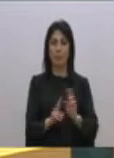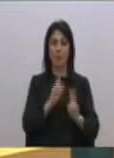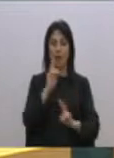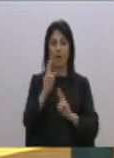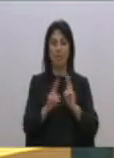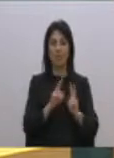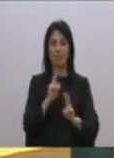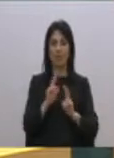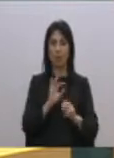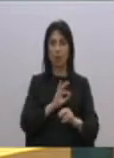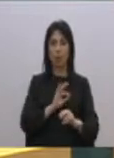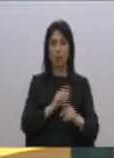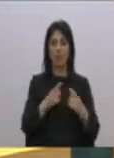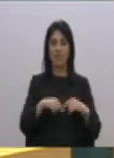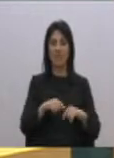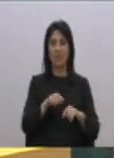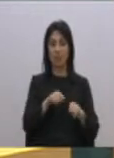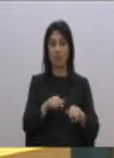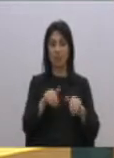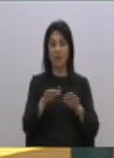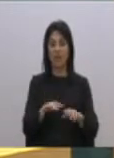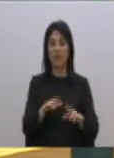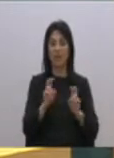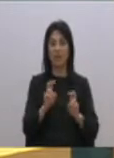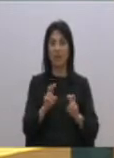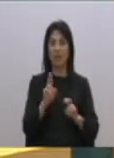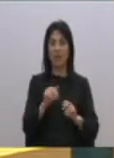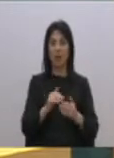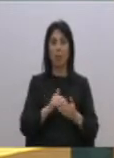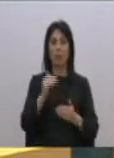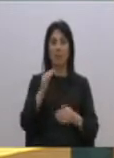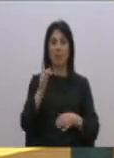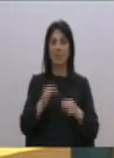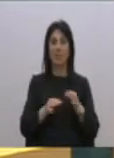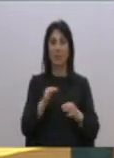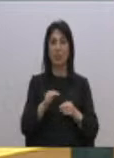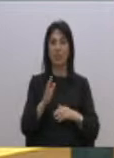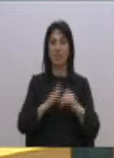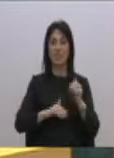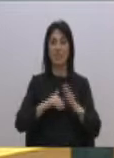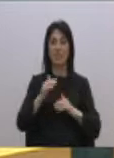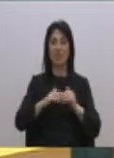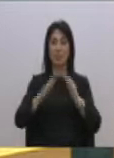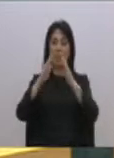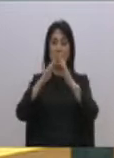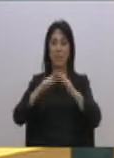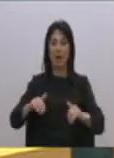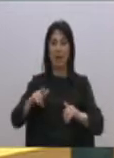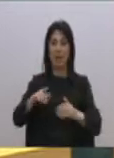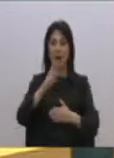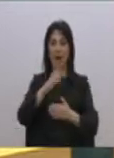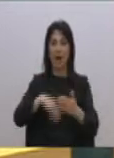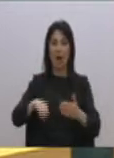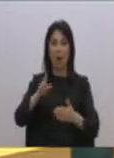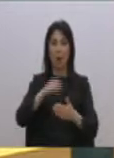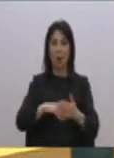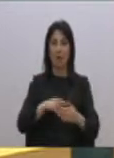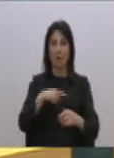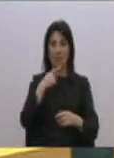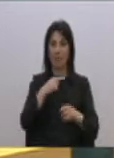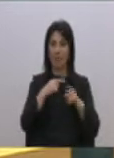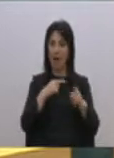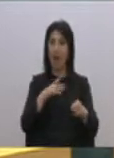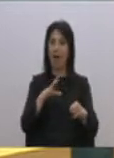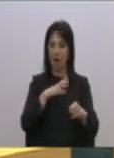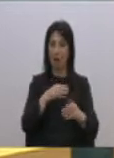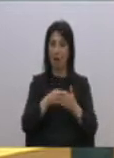გასაჩივრდება იუსტიციის საბჭოს ეს გადაწყვეტილება და უზენაეს სასამართლო საკვალიფიკაციო პალატა გააუქმებს და იტყვის რომ აქ